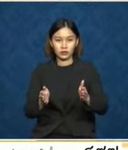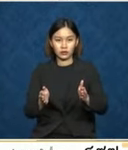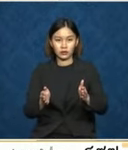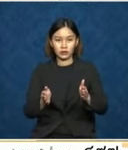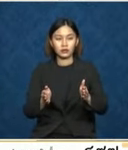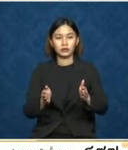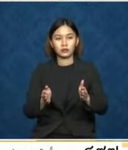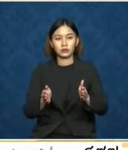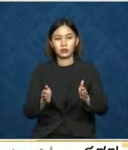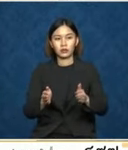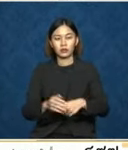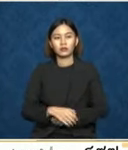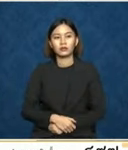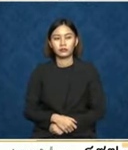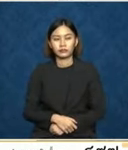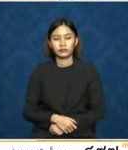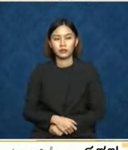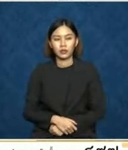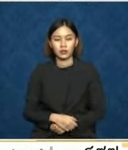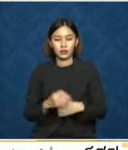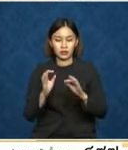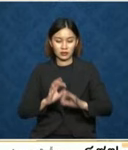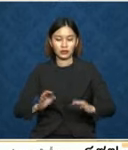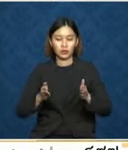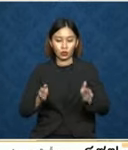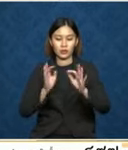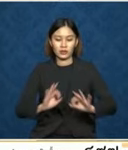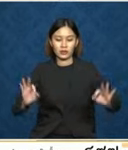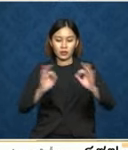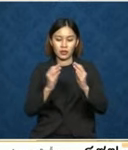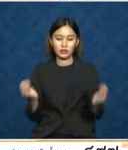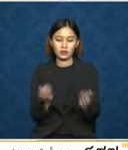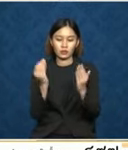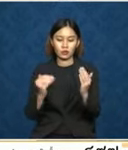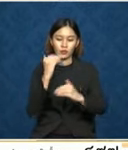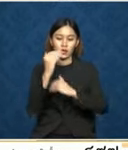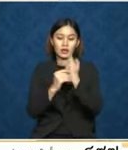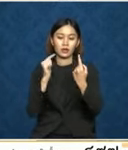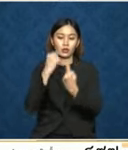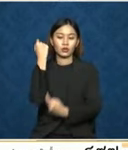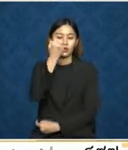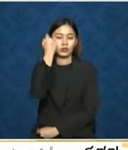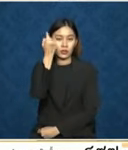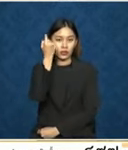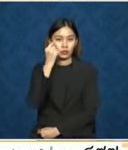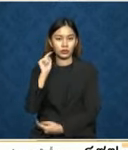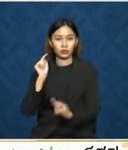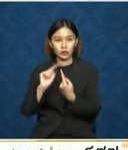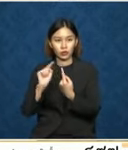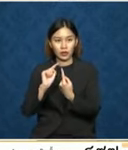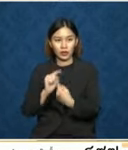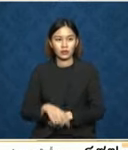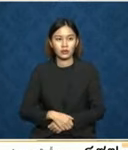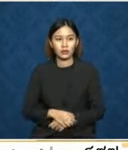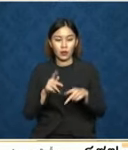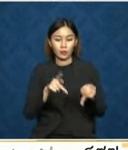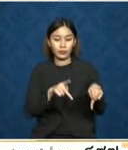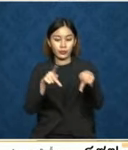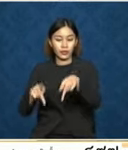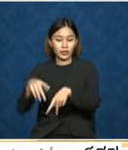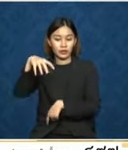สมประสงค์ห้วยเวียงงามนะคะมีความสำคัญมากส่งเสริมการท่องเที่ยวโดยเฉพาะพิพิธภัณฑ์